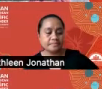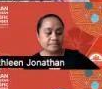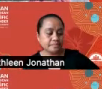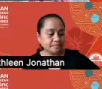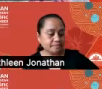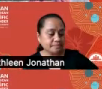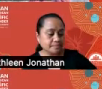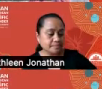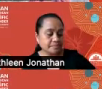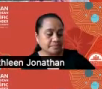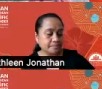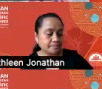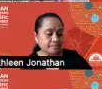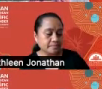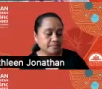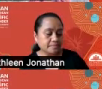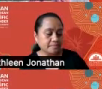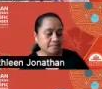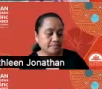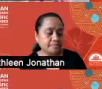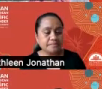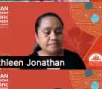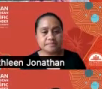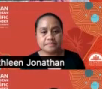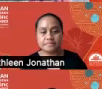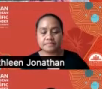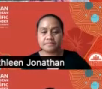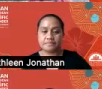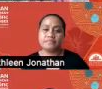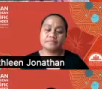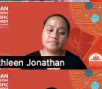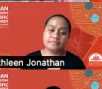وكما أنه الأمريكان الأصليين